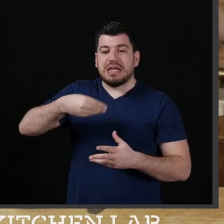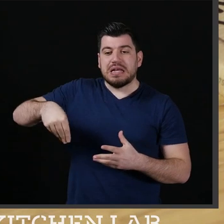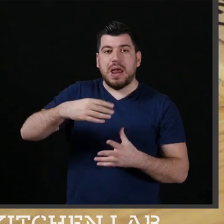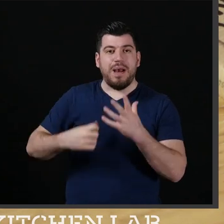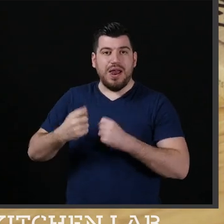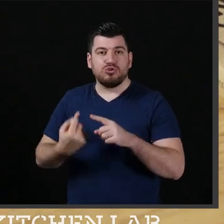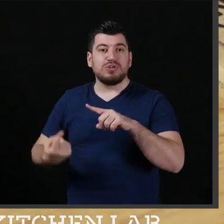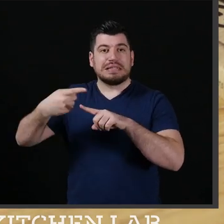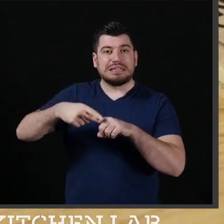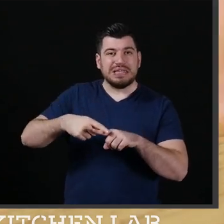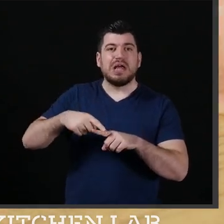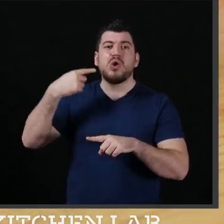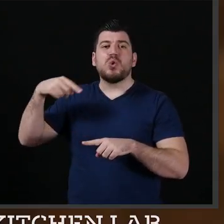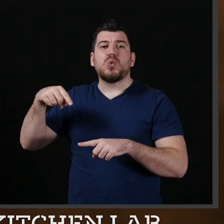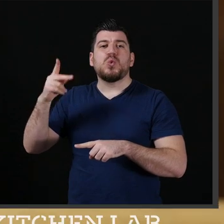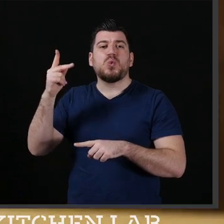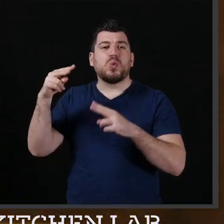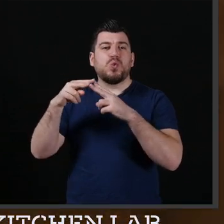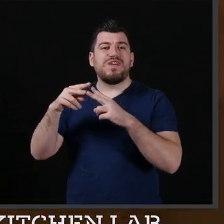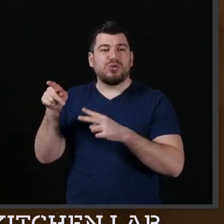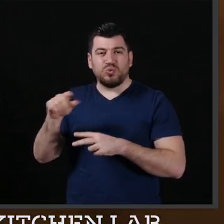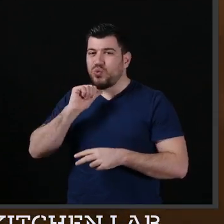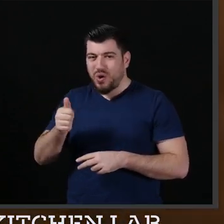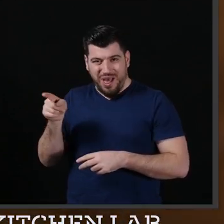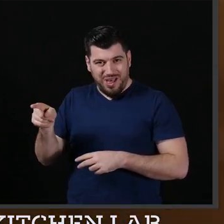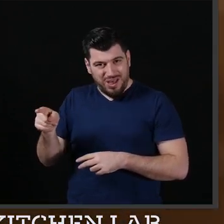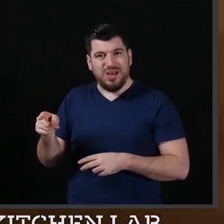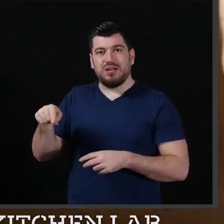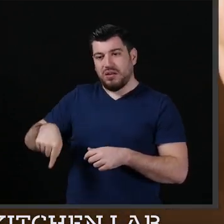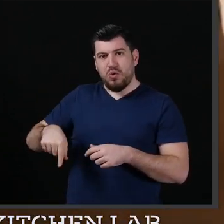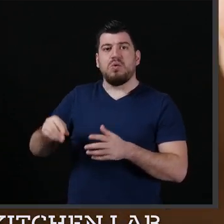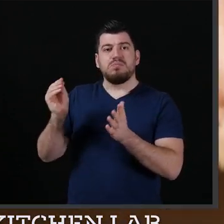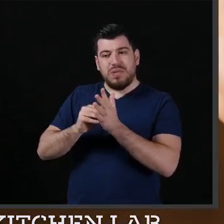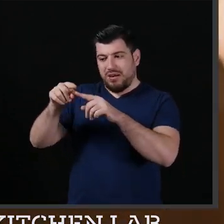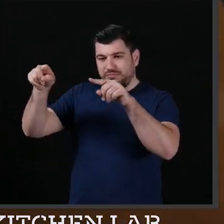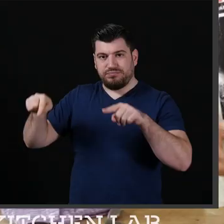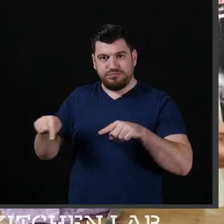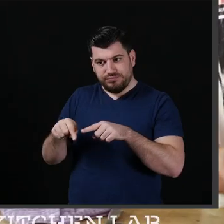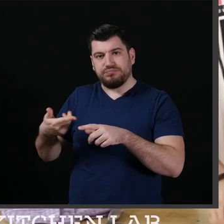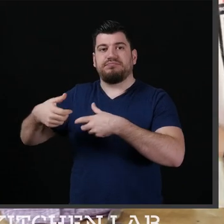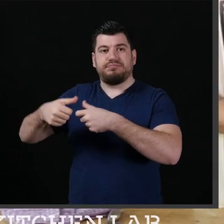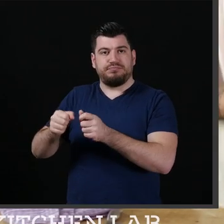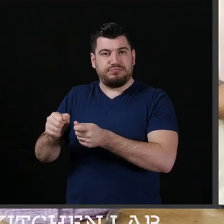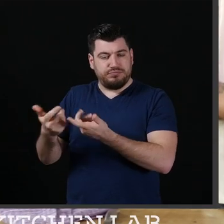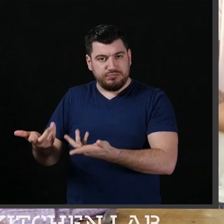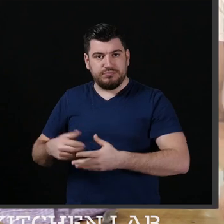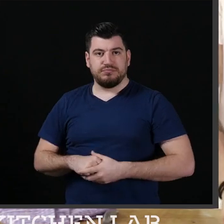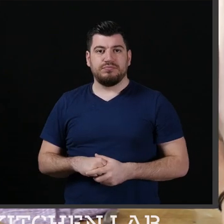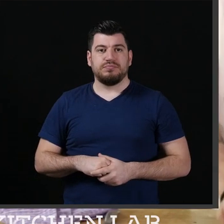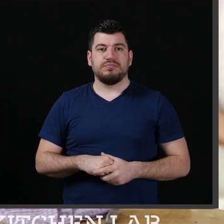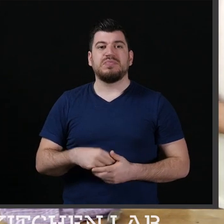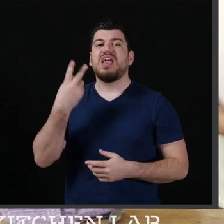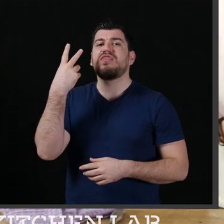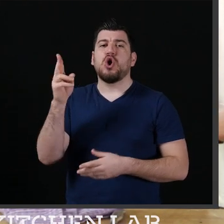κουβερτούρα ακριβώς το ίδιο μπολ. Θα χρησιμοποιήσω άλλη μια συσκευασία κουβερτούρα Nestlé Dessert,